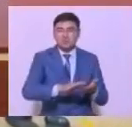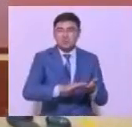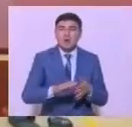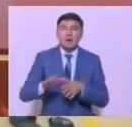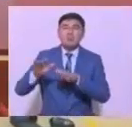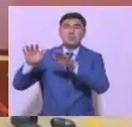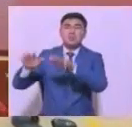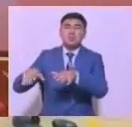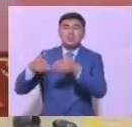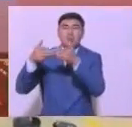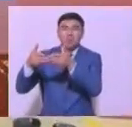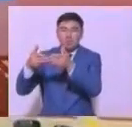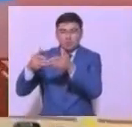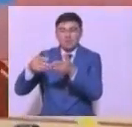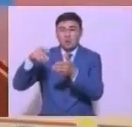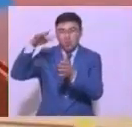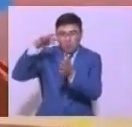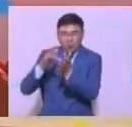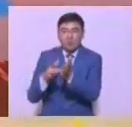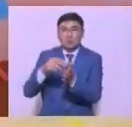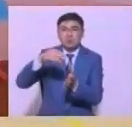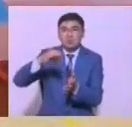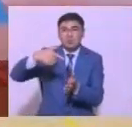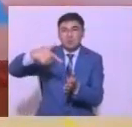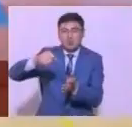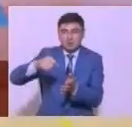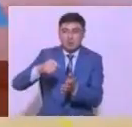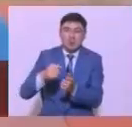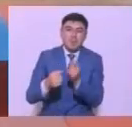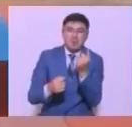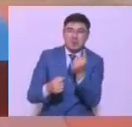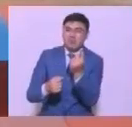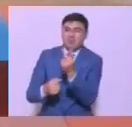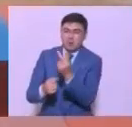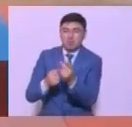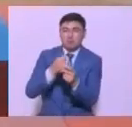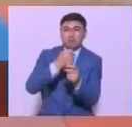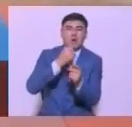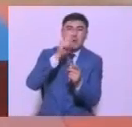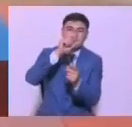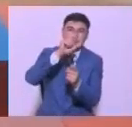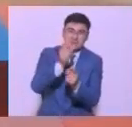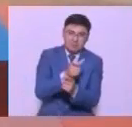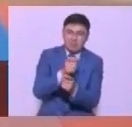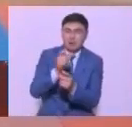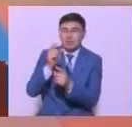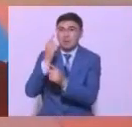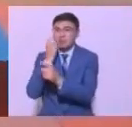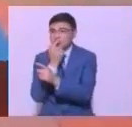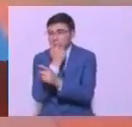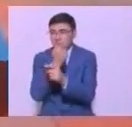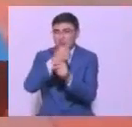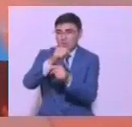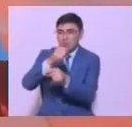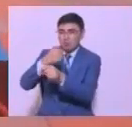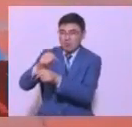городе Брага, наш соотечественник провел 3 встречи. На отборочных этапах он опередил спортсменов из Испании и Франции, а в последнем поединке